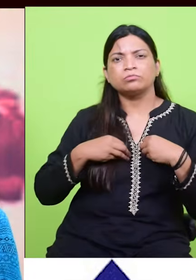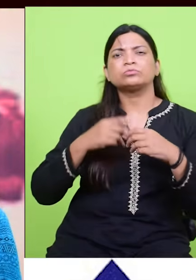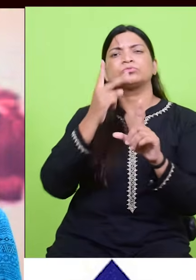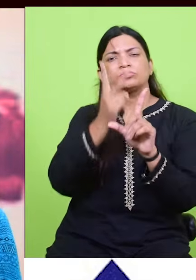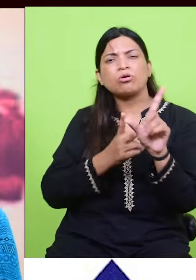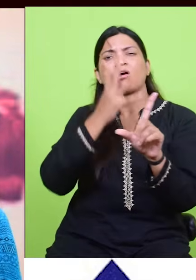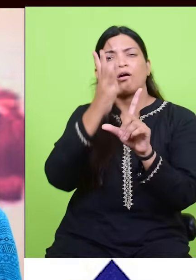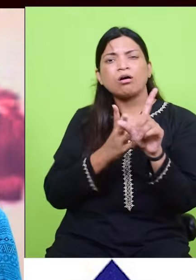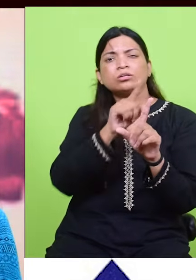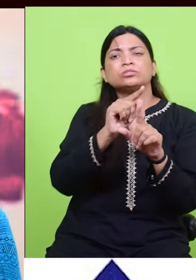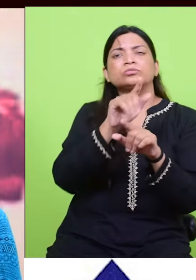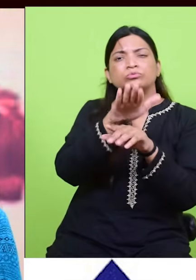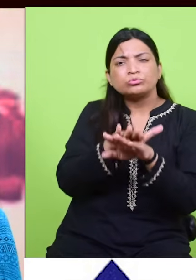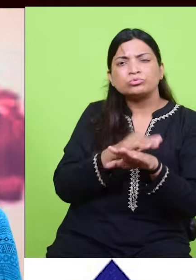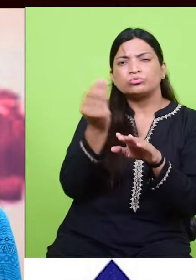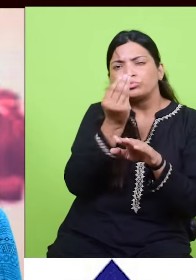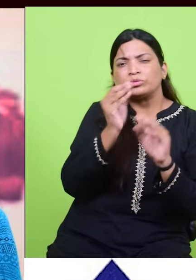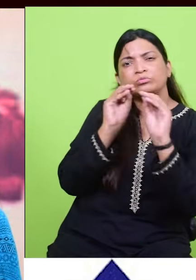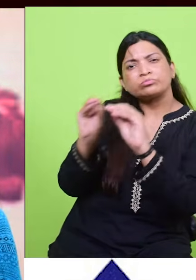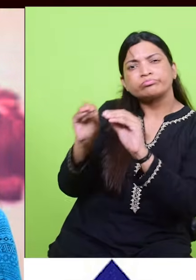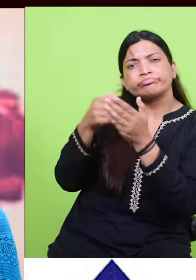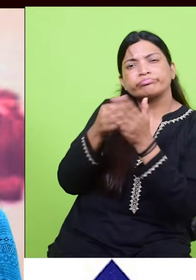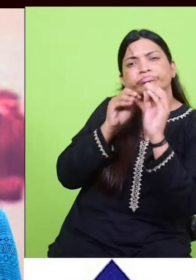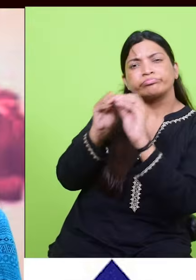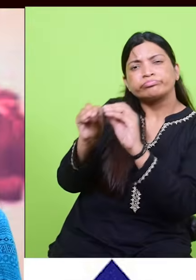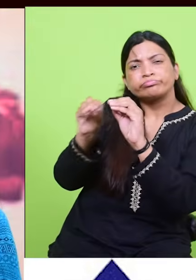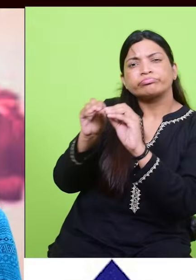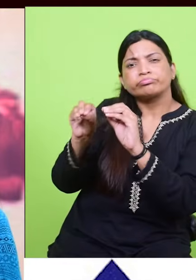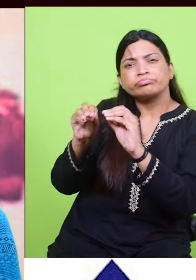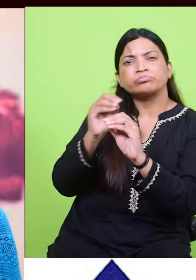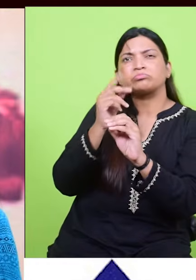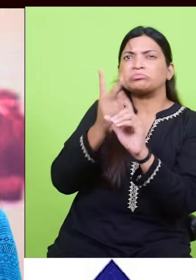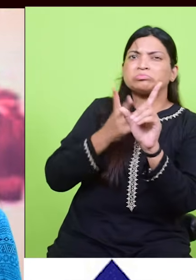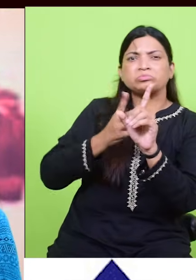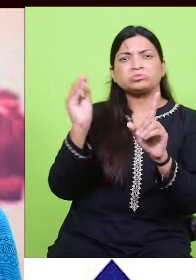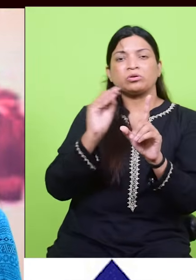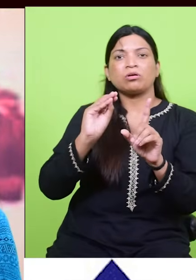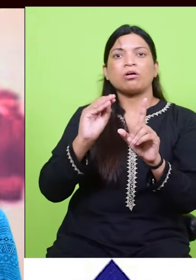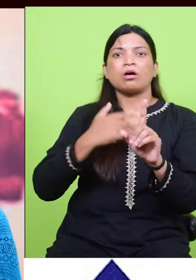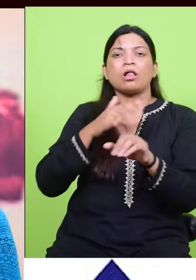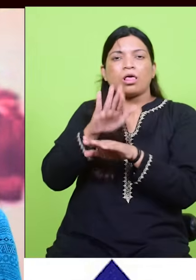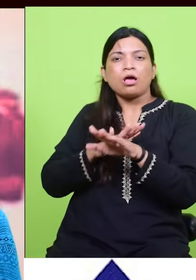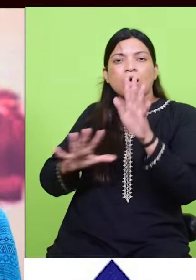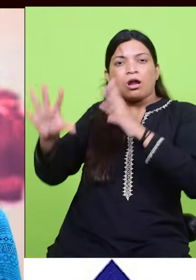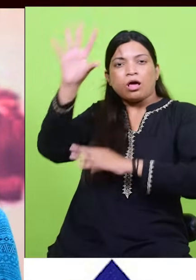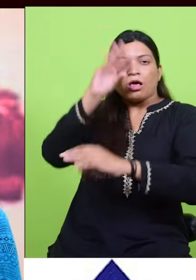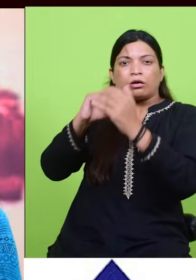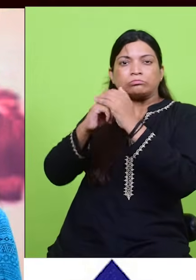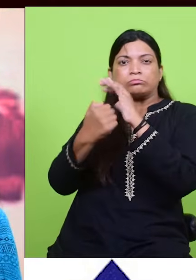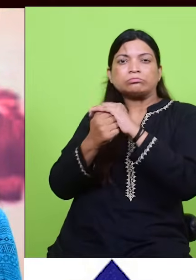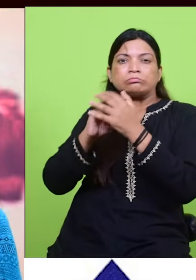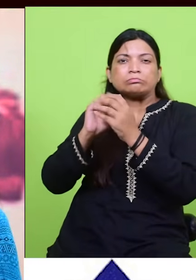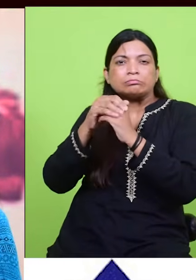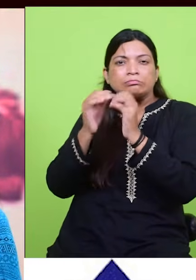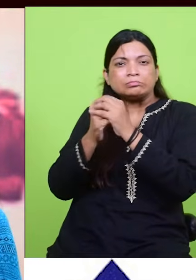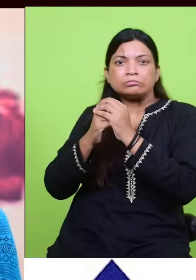सिखाते गए। मतलब 2-4 साल तो इसको लगे सिर्फ सीखने में ही। फिर उसके बाद हम भी धीरे धीरे इसकी साइन लैंग्वेज सीखते गए। 11 साल